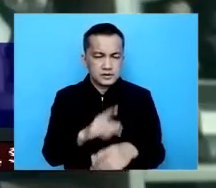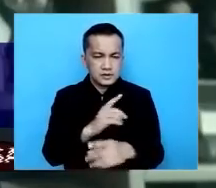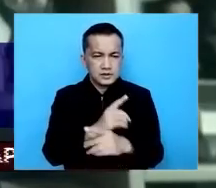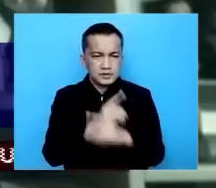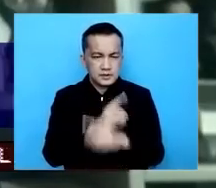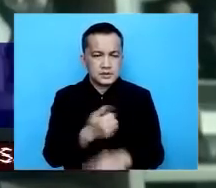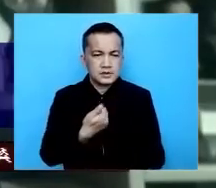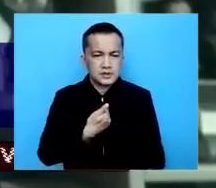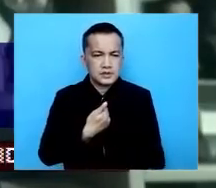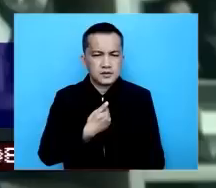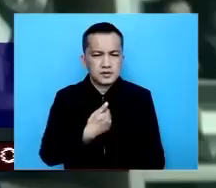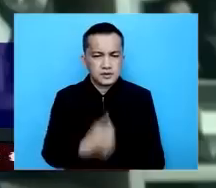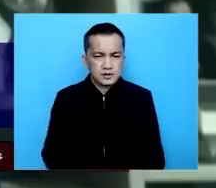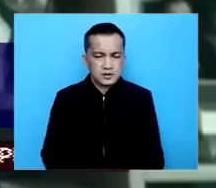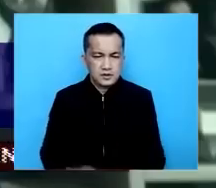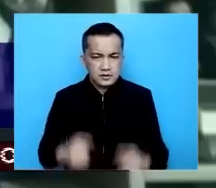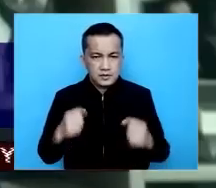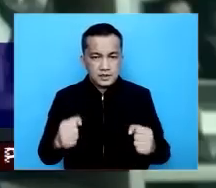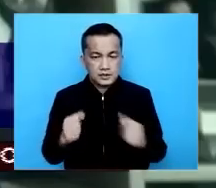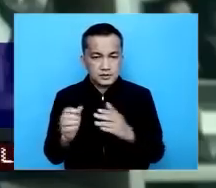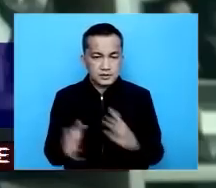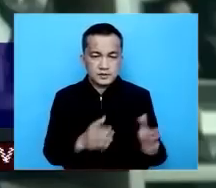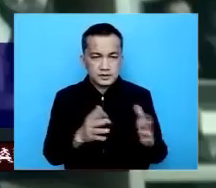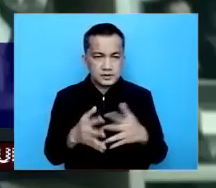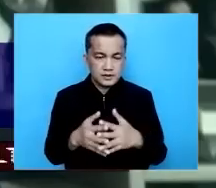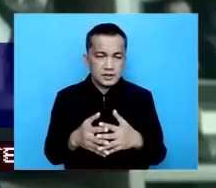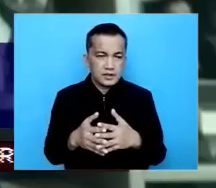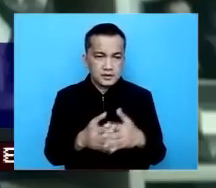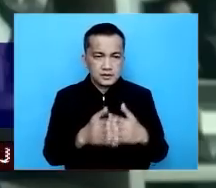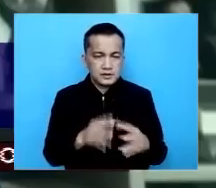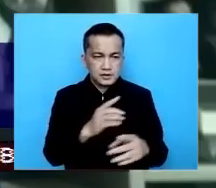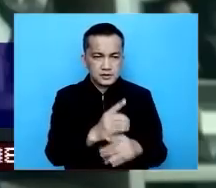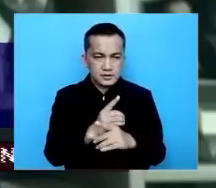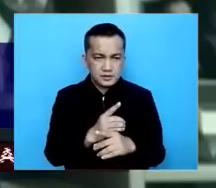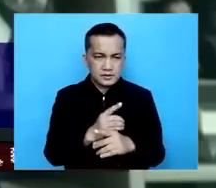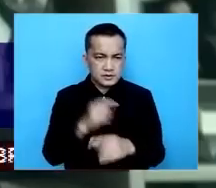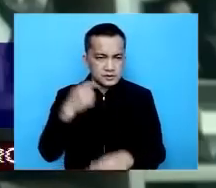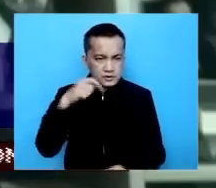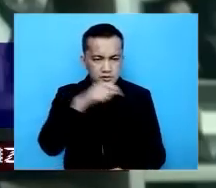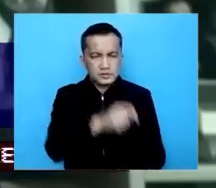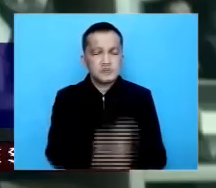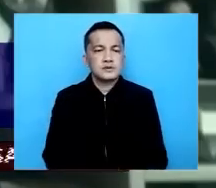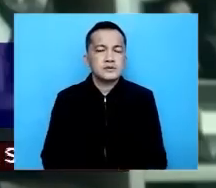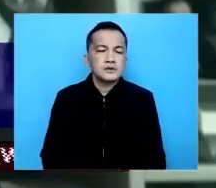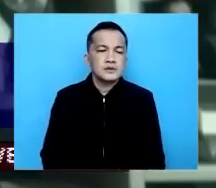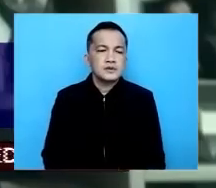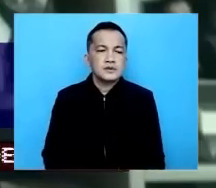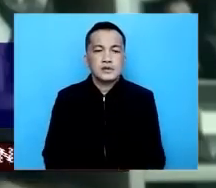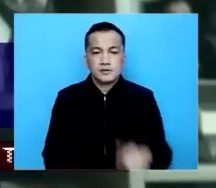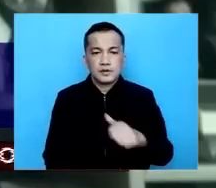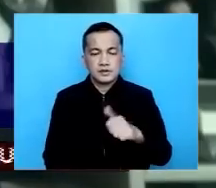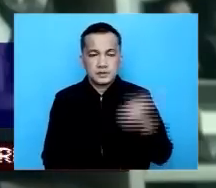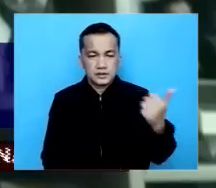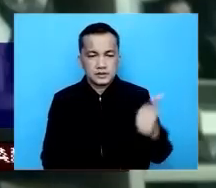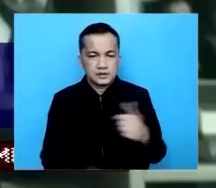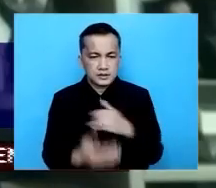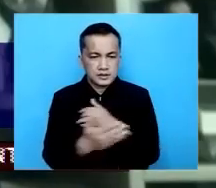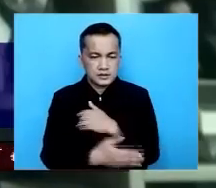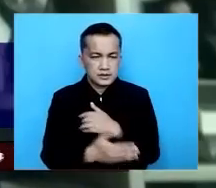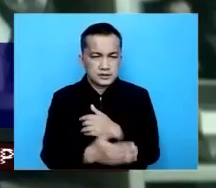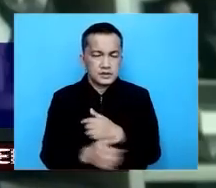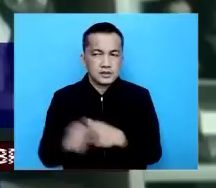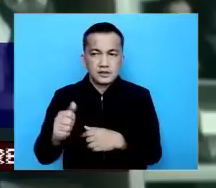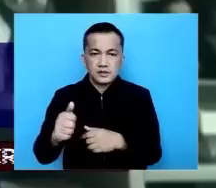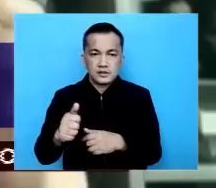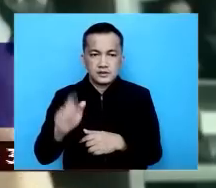niya at kung malakas yung preparation ng Amerika para depensa ng Taiwan, then yung mga ibang bansa or isang bansa na gusto sumugod